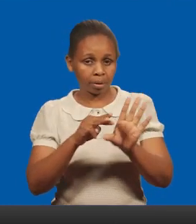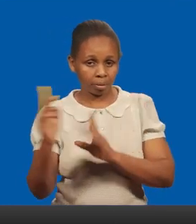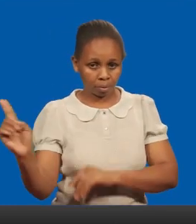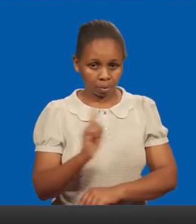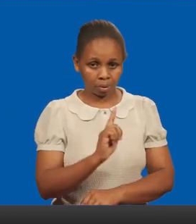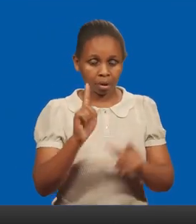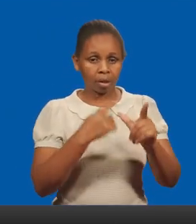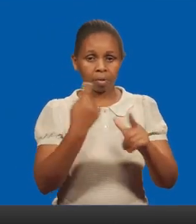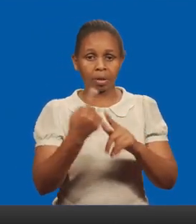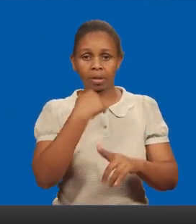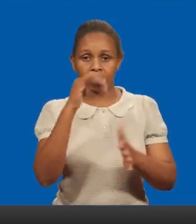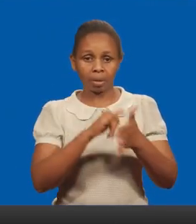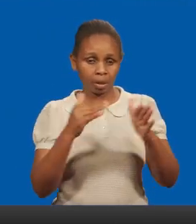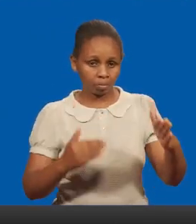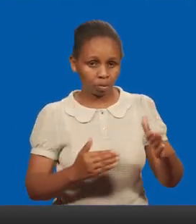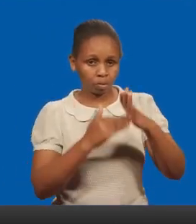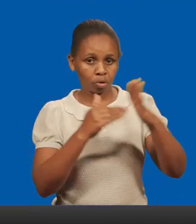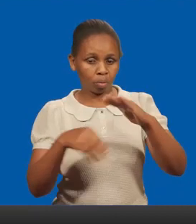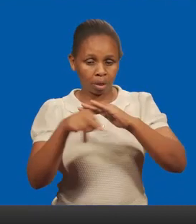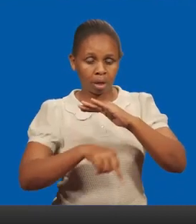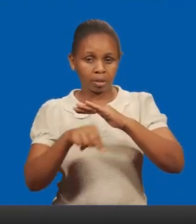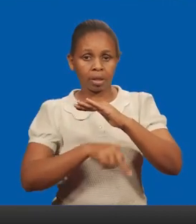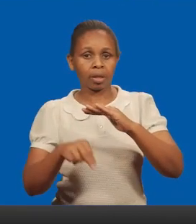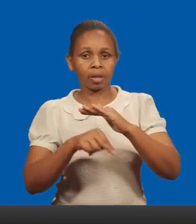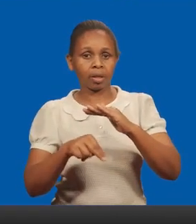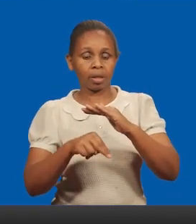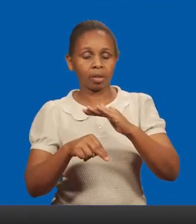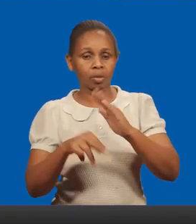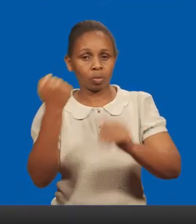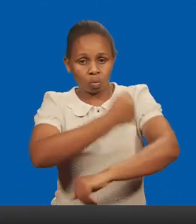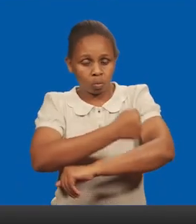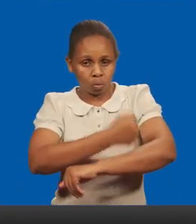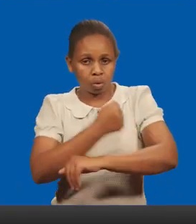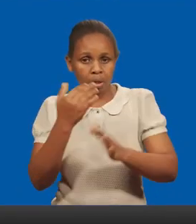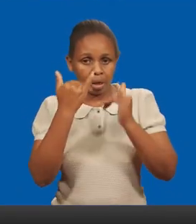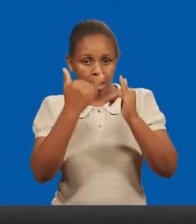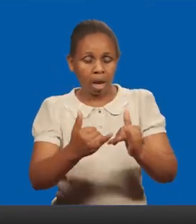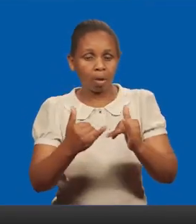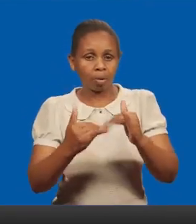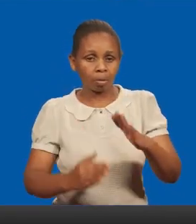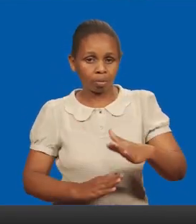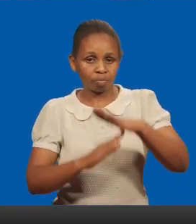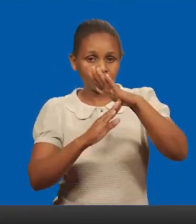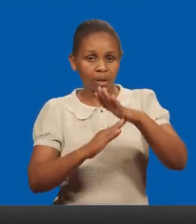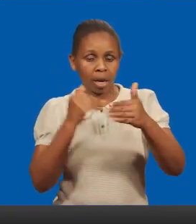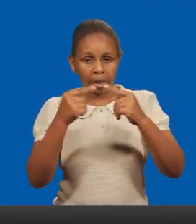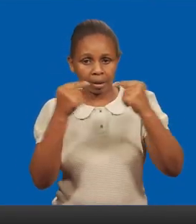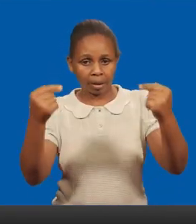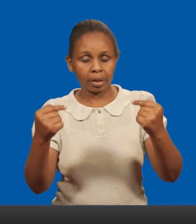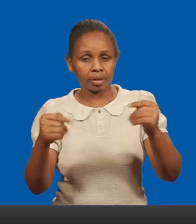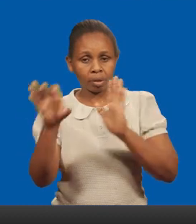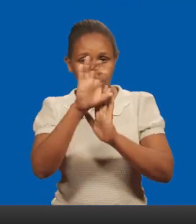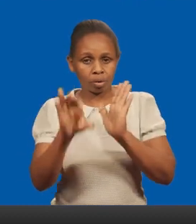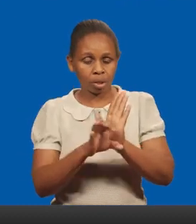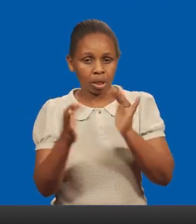Wadau wamejitokeza na kudai pendekezo la kuweka usimamizi wa shule za chekechea chini ya usimamizi wa serikali kuu linakinzana na msingi